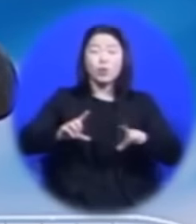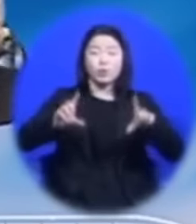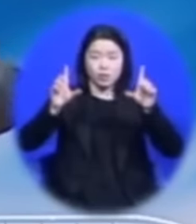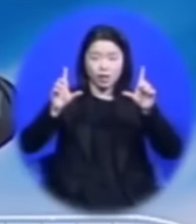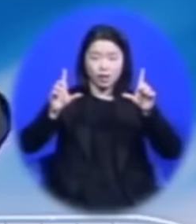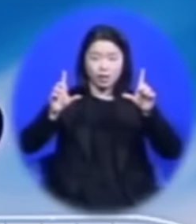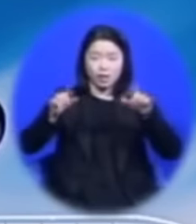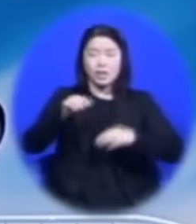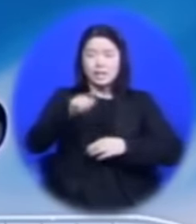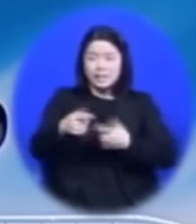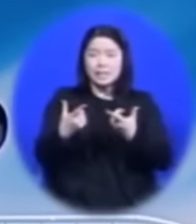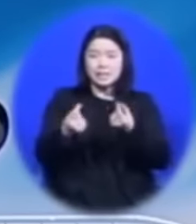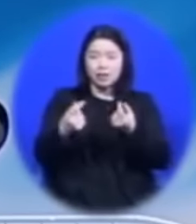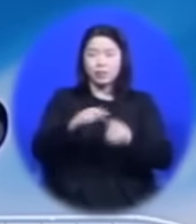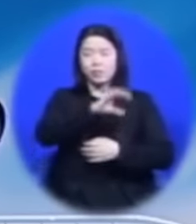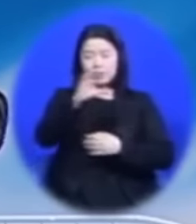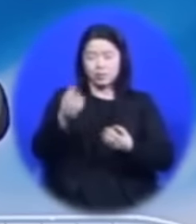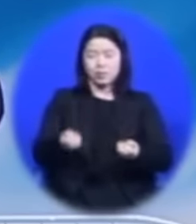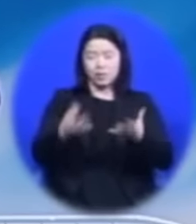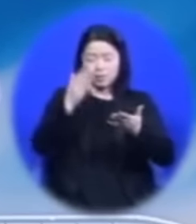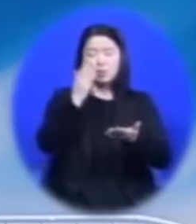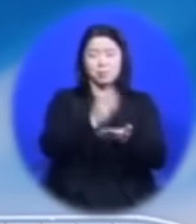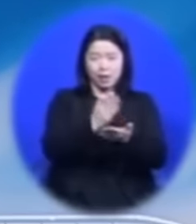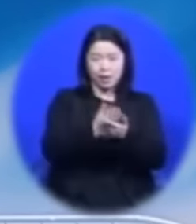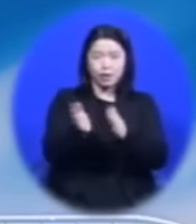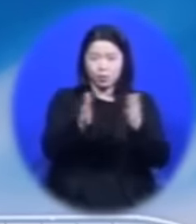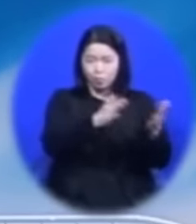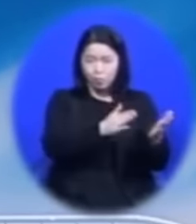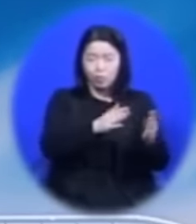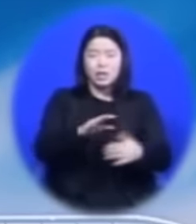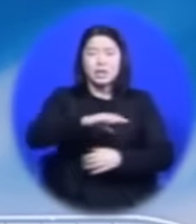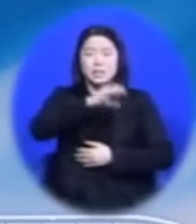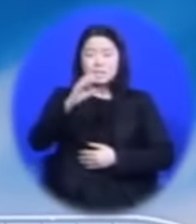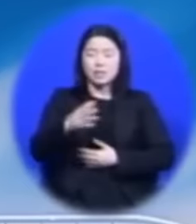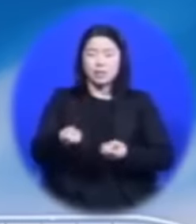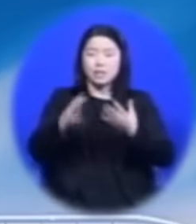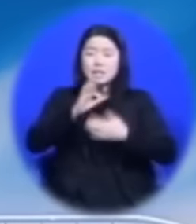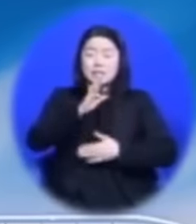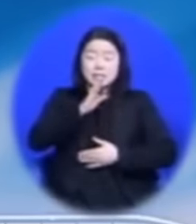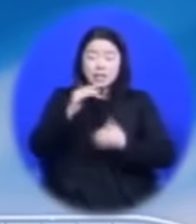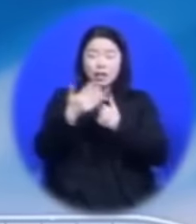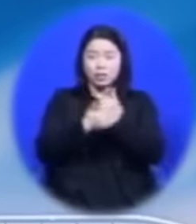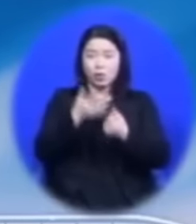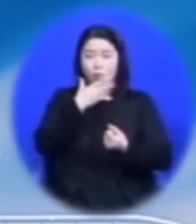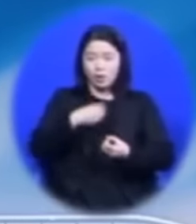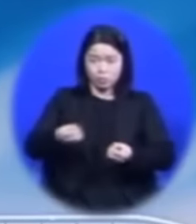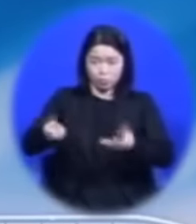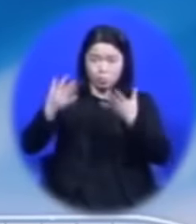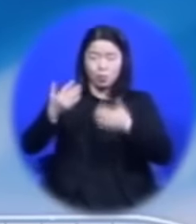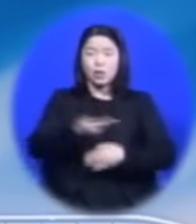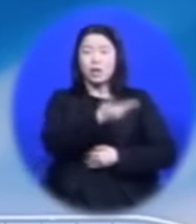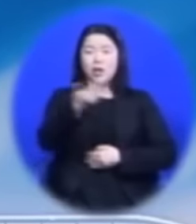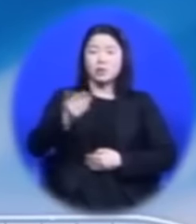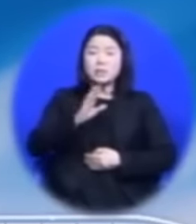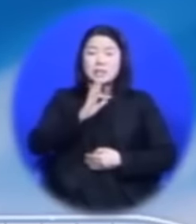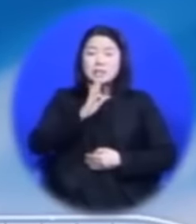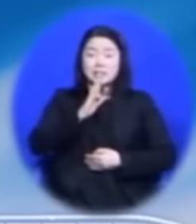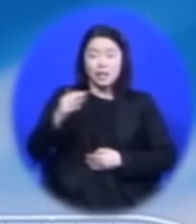이런 성탄절 말고 말입니다. 성탄절의 진정한 은혜와 축복을 여러분이 정말 누리고